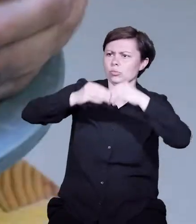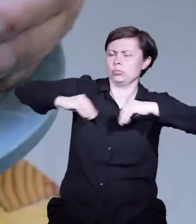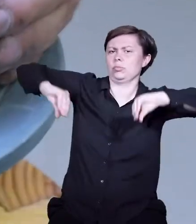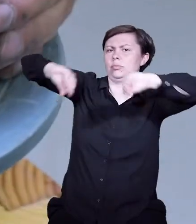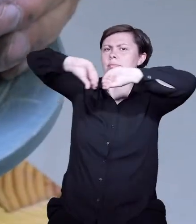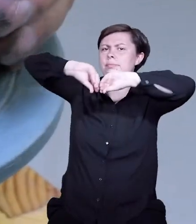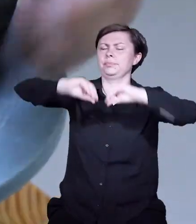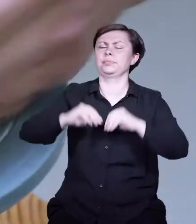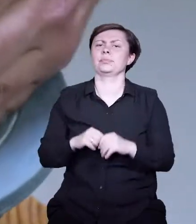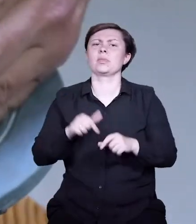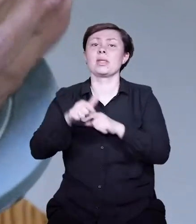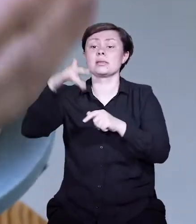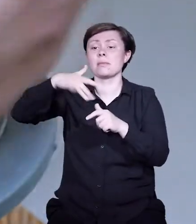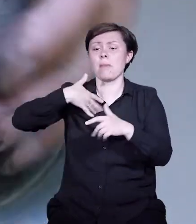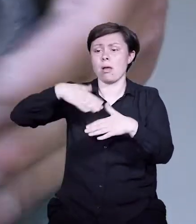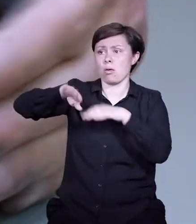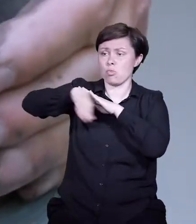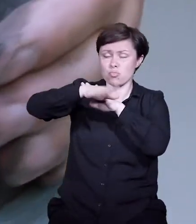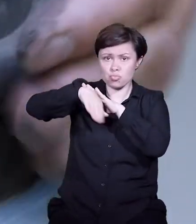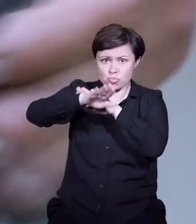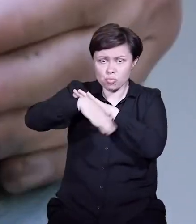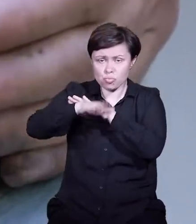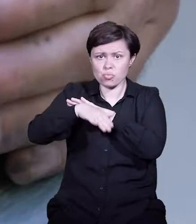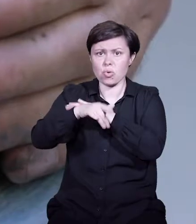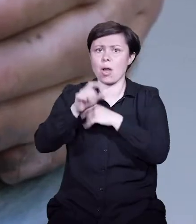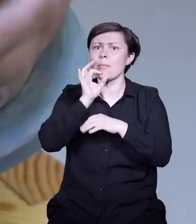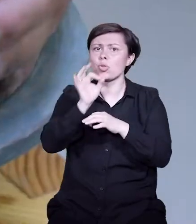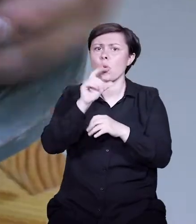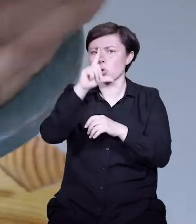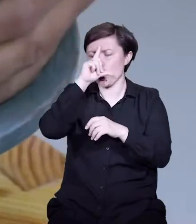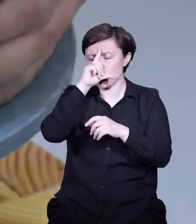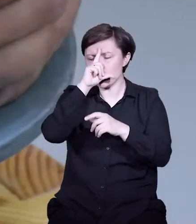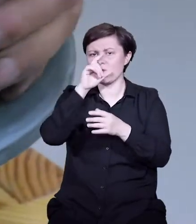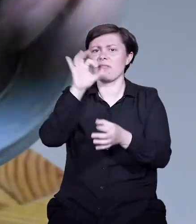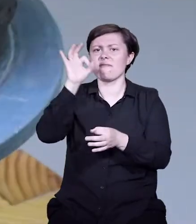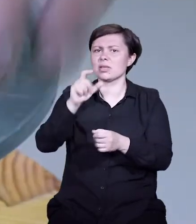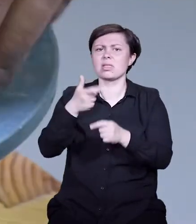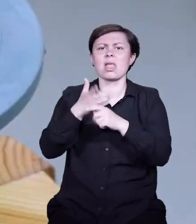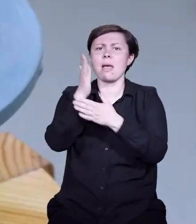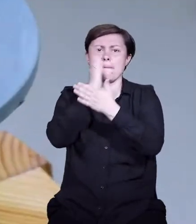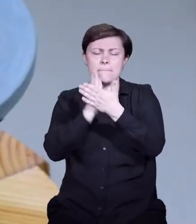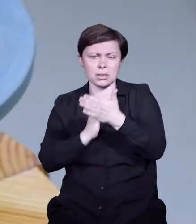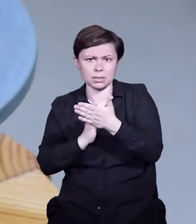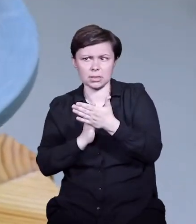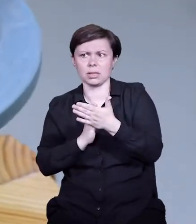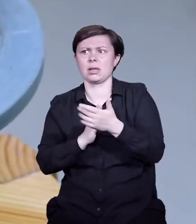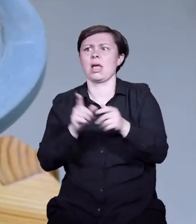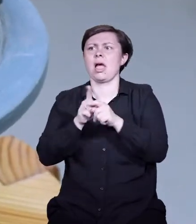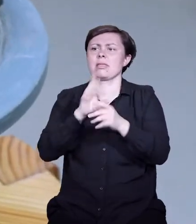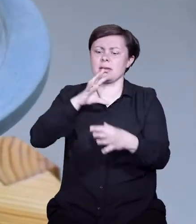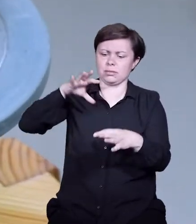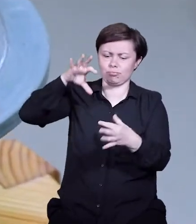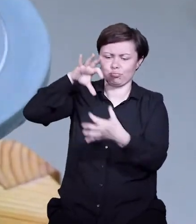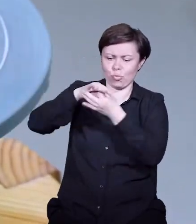rzeźby. Obiekty ceramiczne są puste w środku, żeby równomiernie wysychały, nie pękały w trakcie wypału. Teraz zacieram